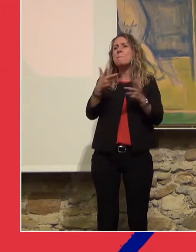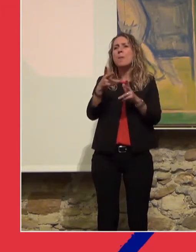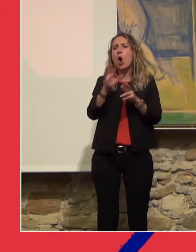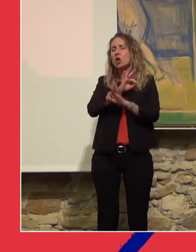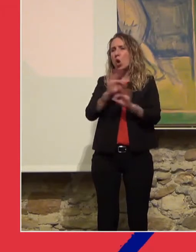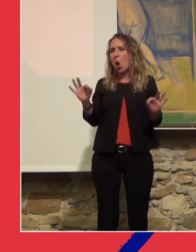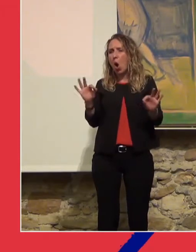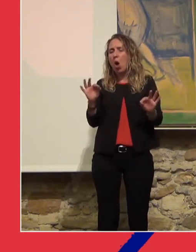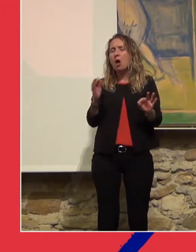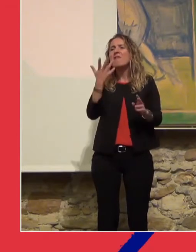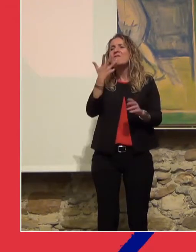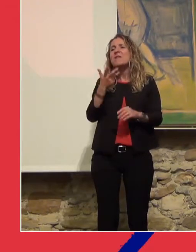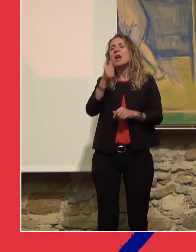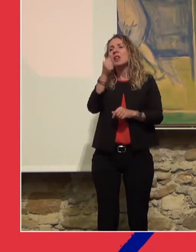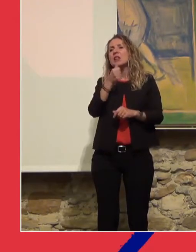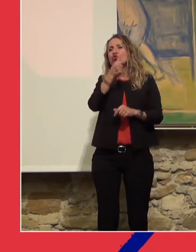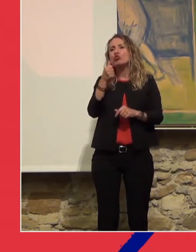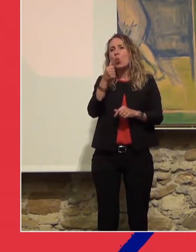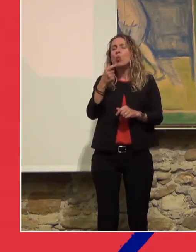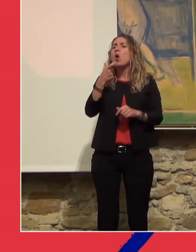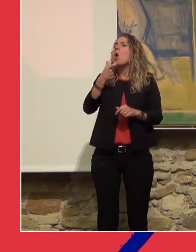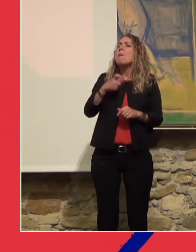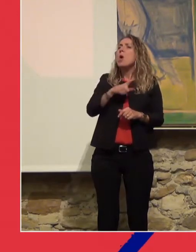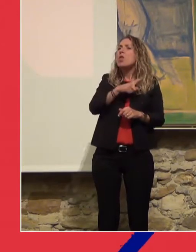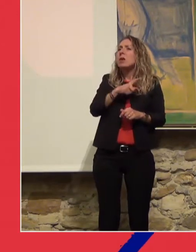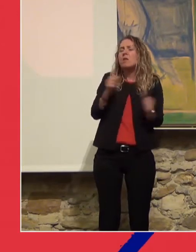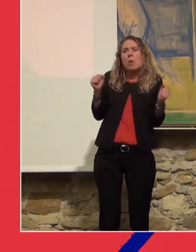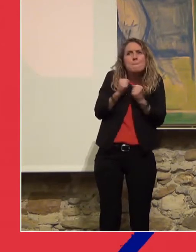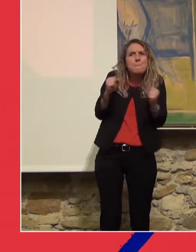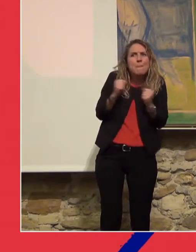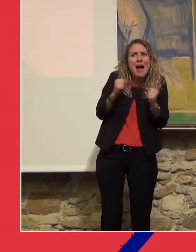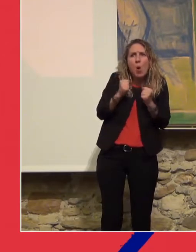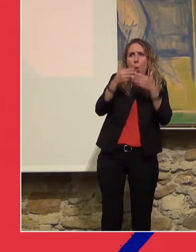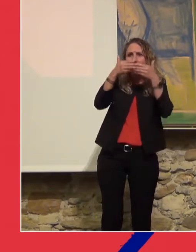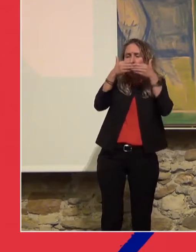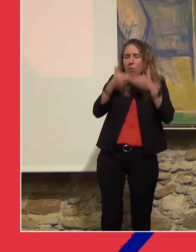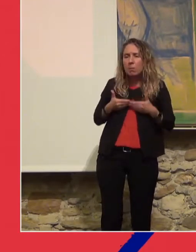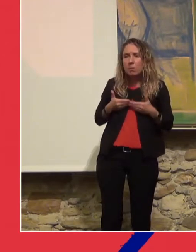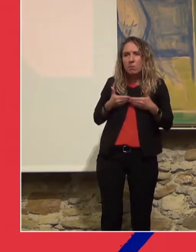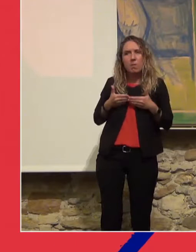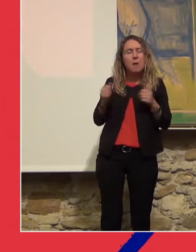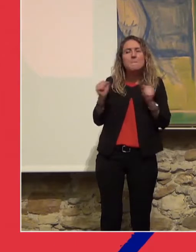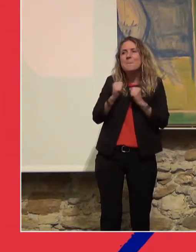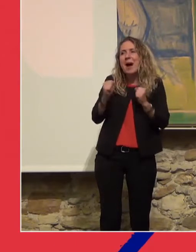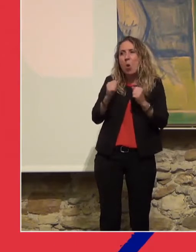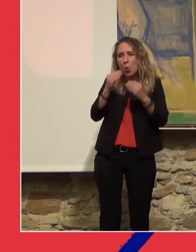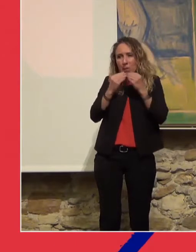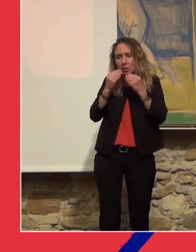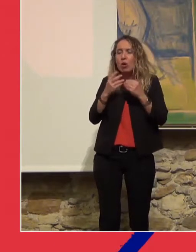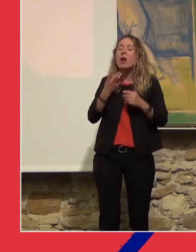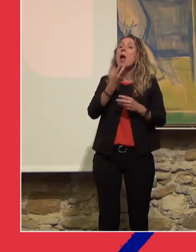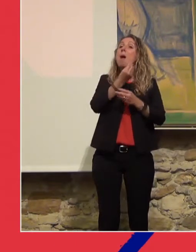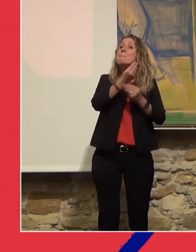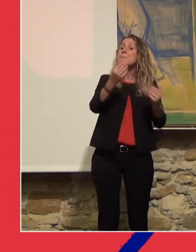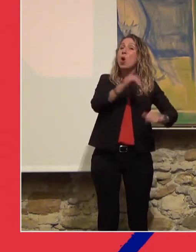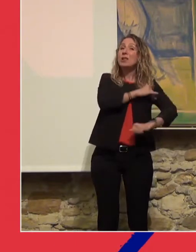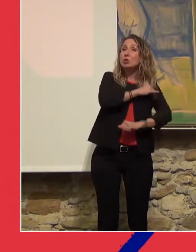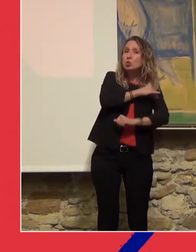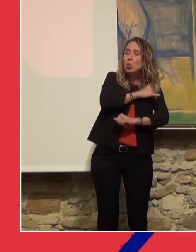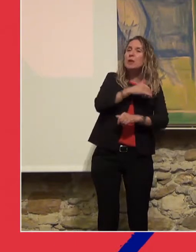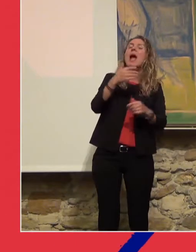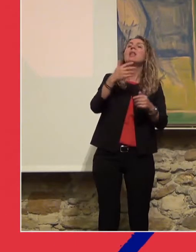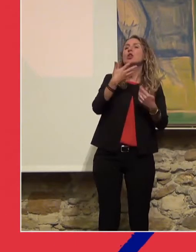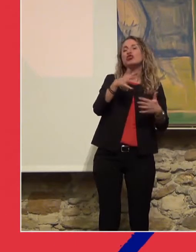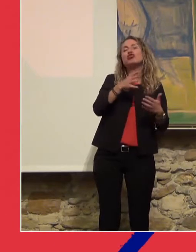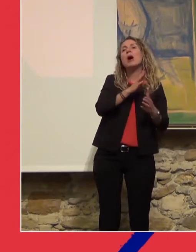di abbassare la mascherina. Diversi alunni hanno iniziato ad andare dallo psicologo. In questa